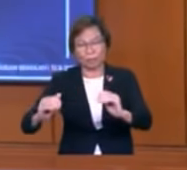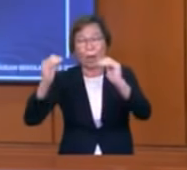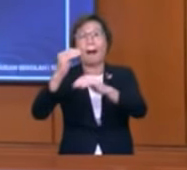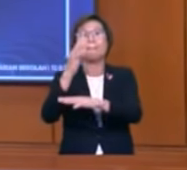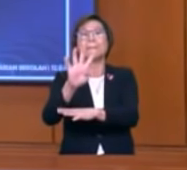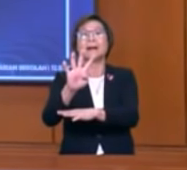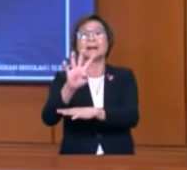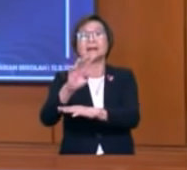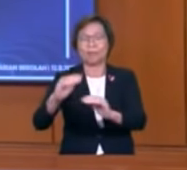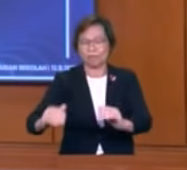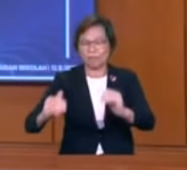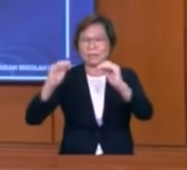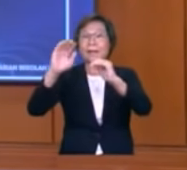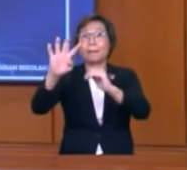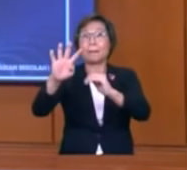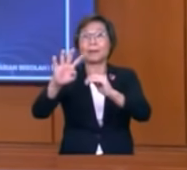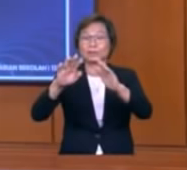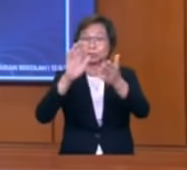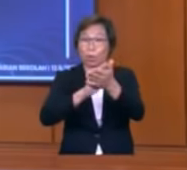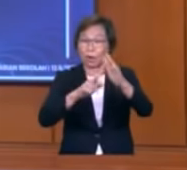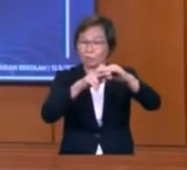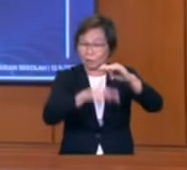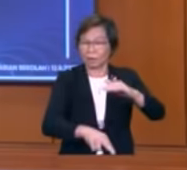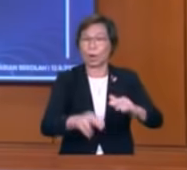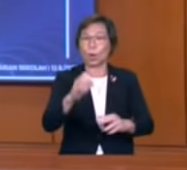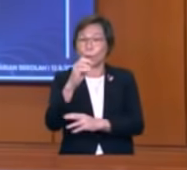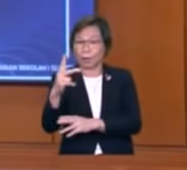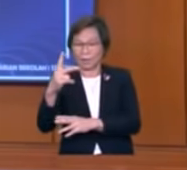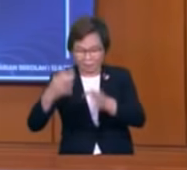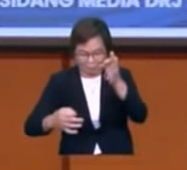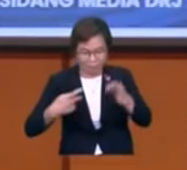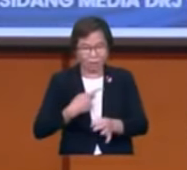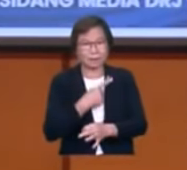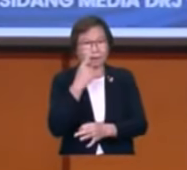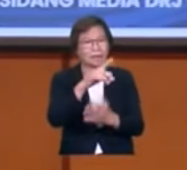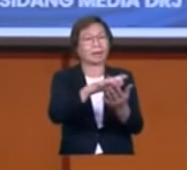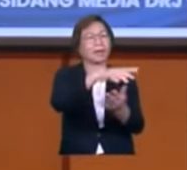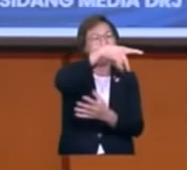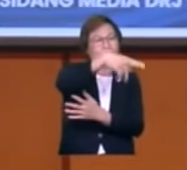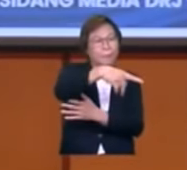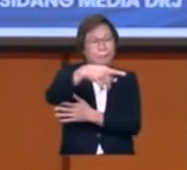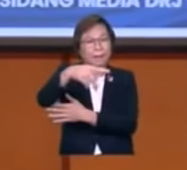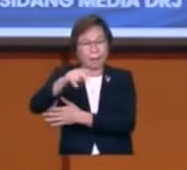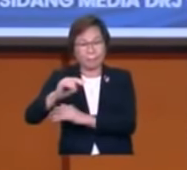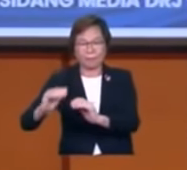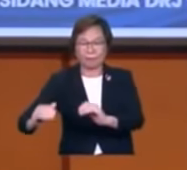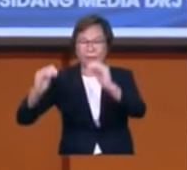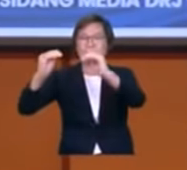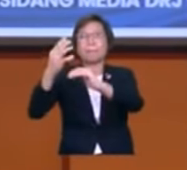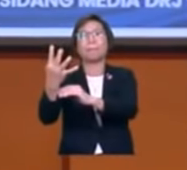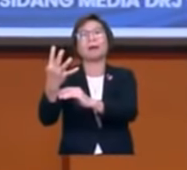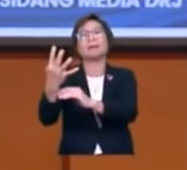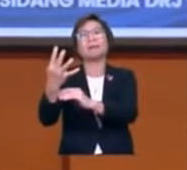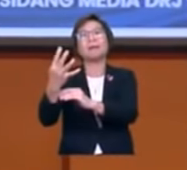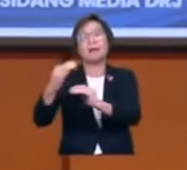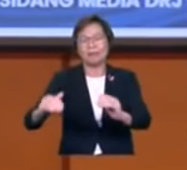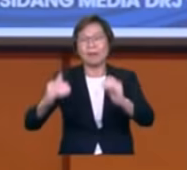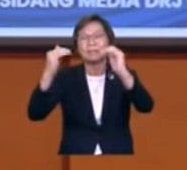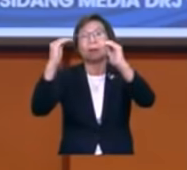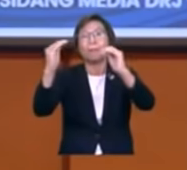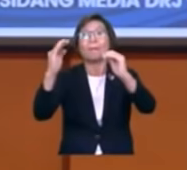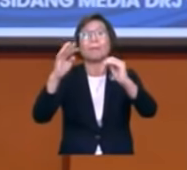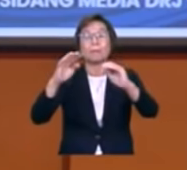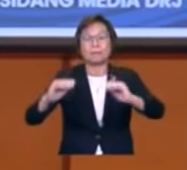fase 4 Oke kalau kita lihat pelan pemulihan negara pasal 4 adalah fase